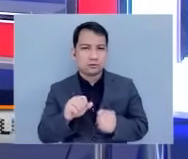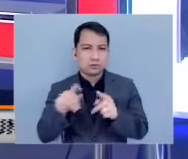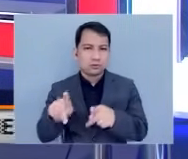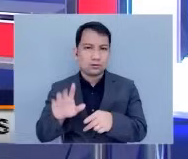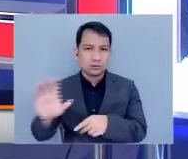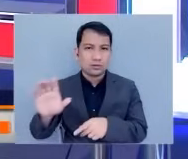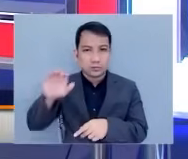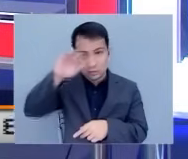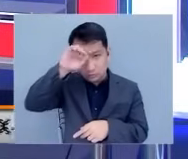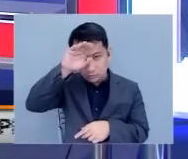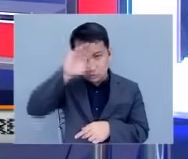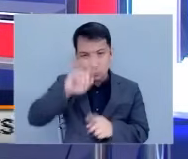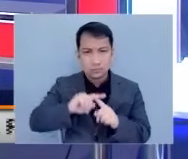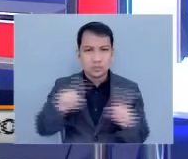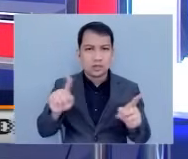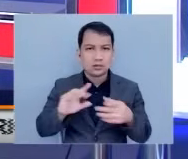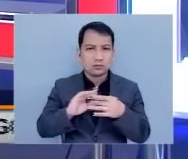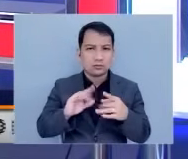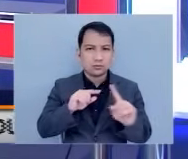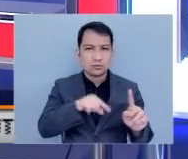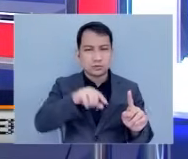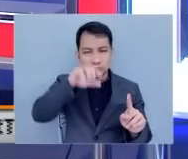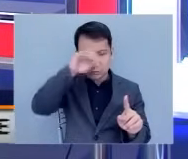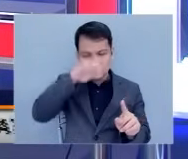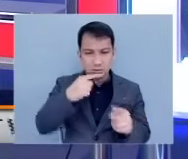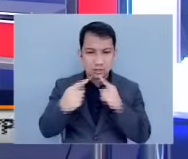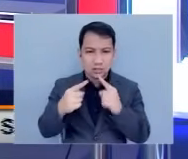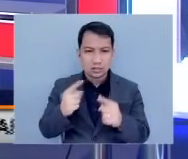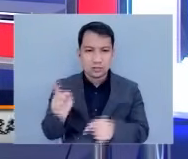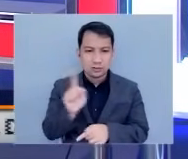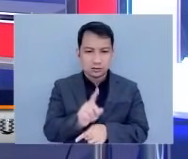Pero ibang kwento ng lolo na makausap siya ng News